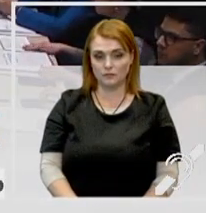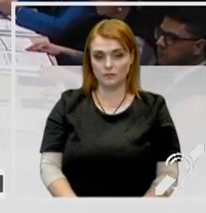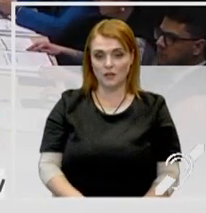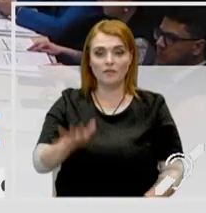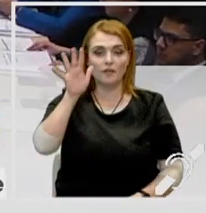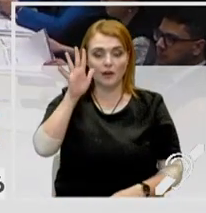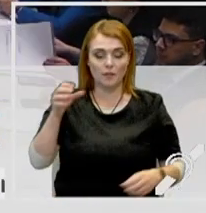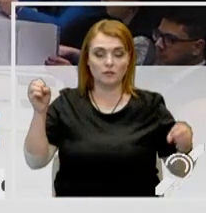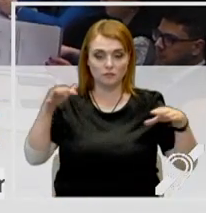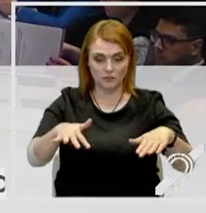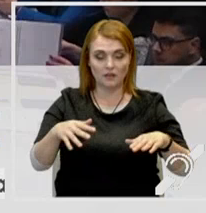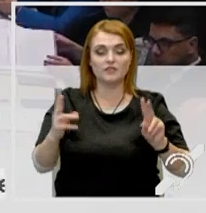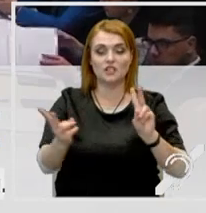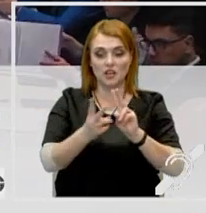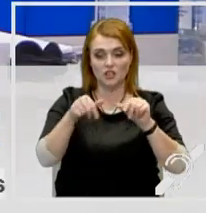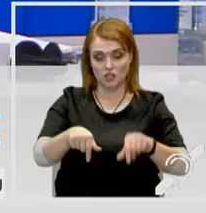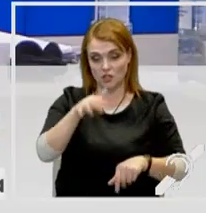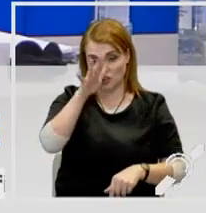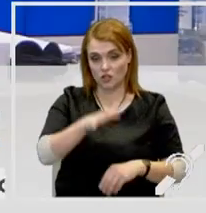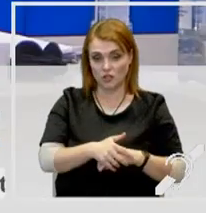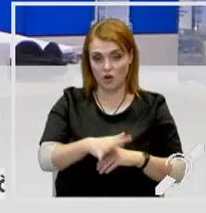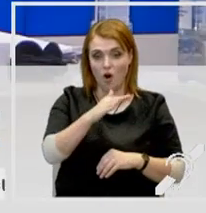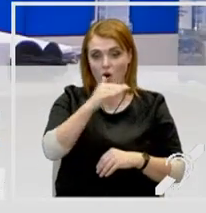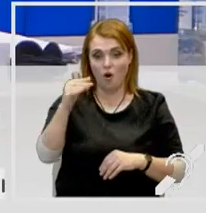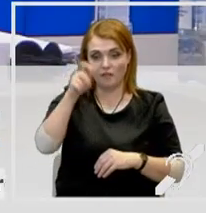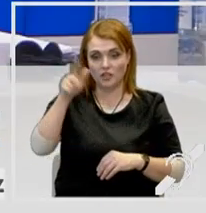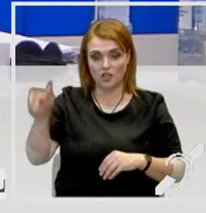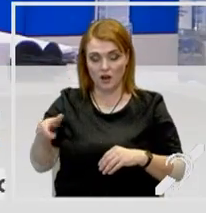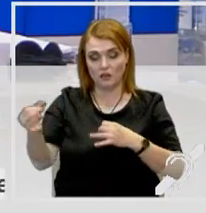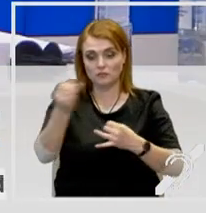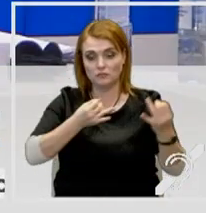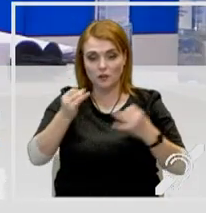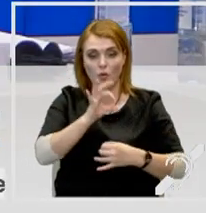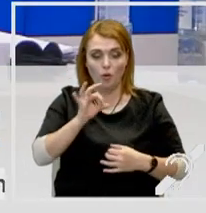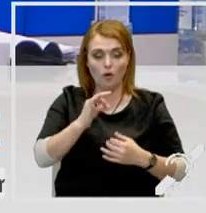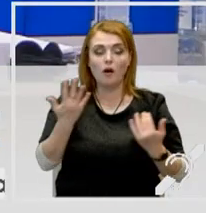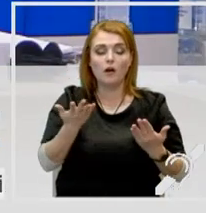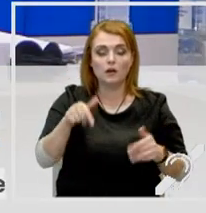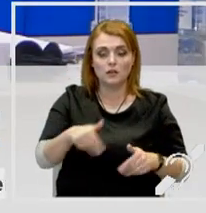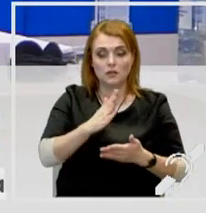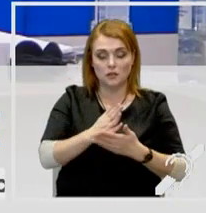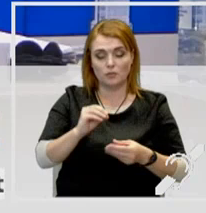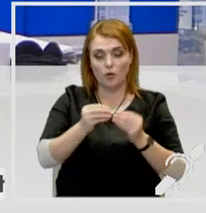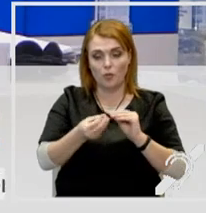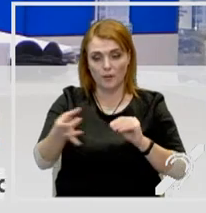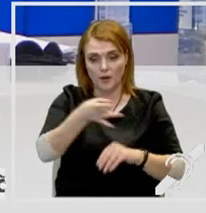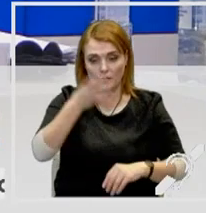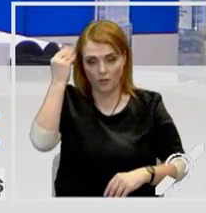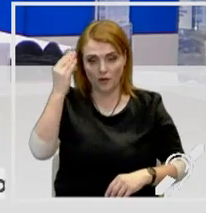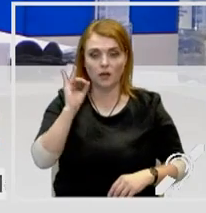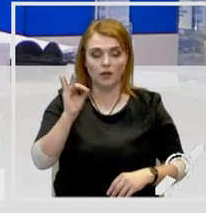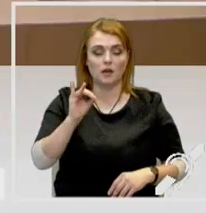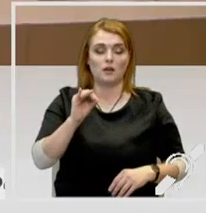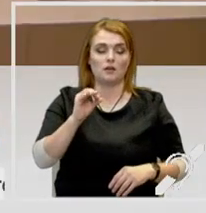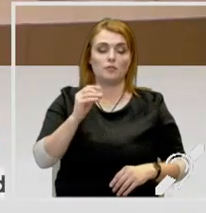În cadrul reuniunii de la Chișinău, oficialii au vorbit despre provocările Republicii Moldova și importanța cooperării cu statele membre